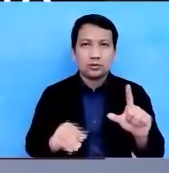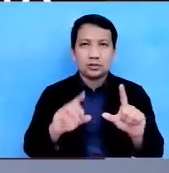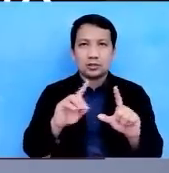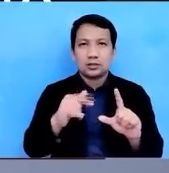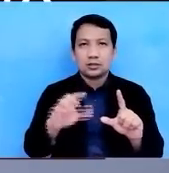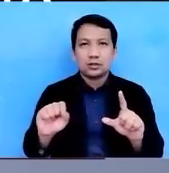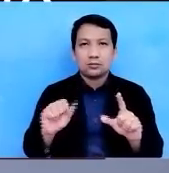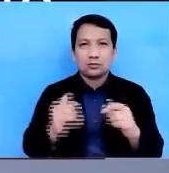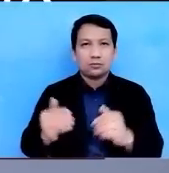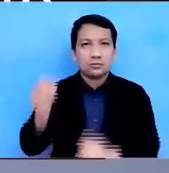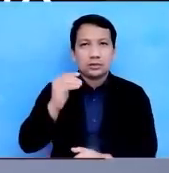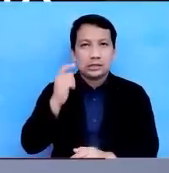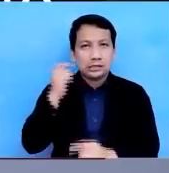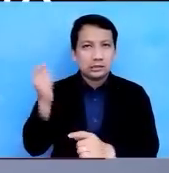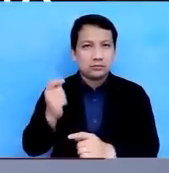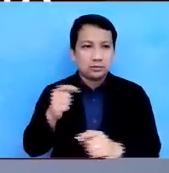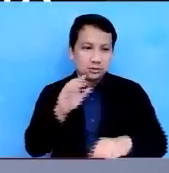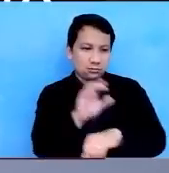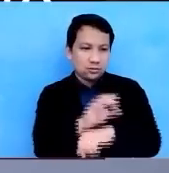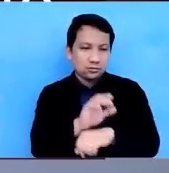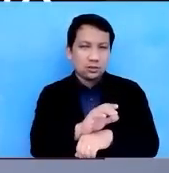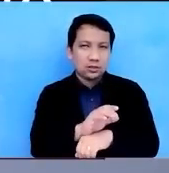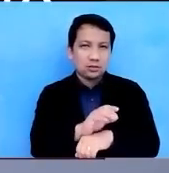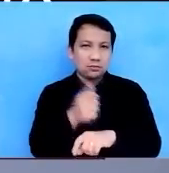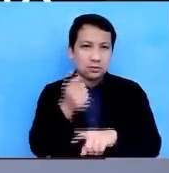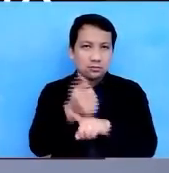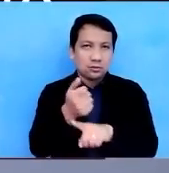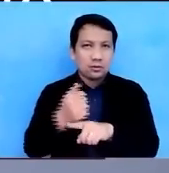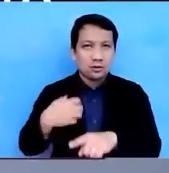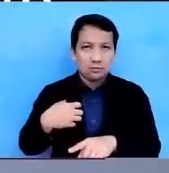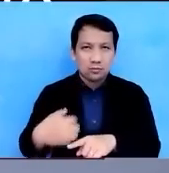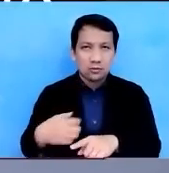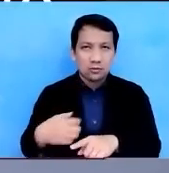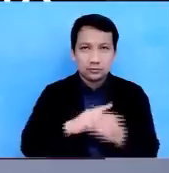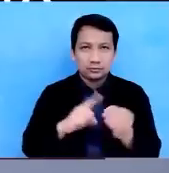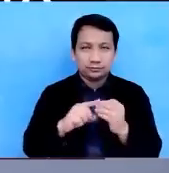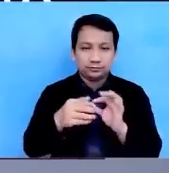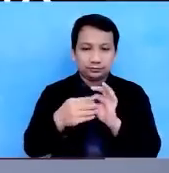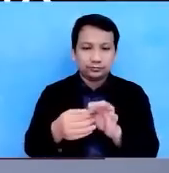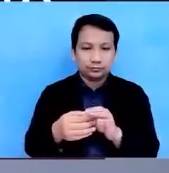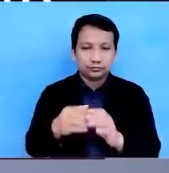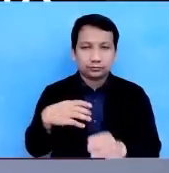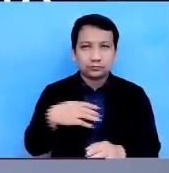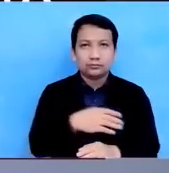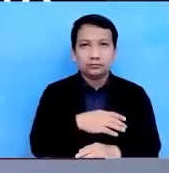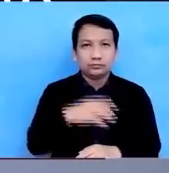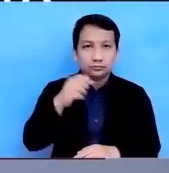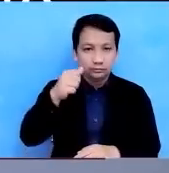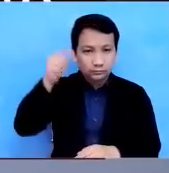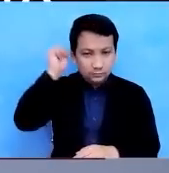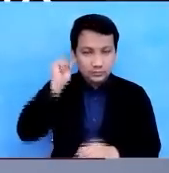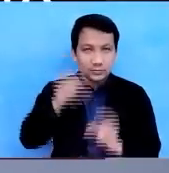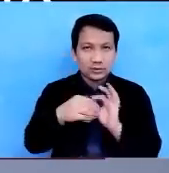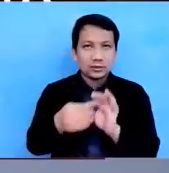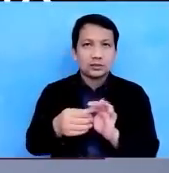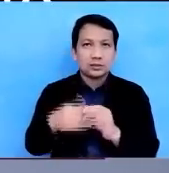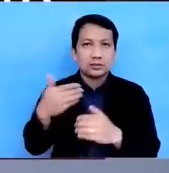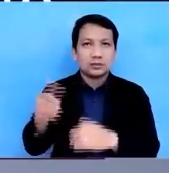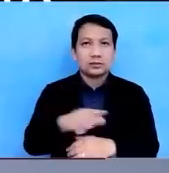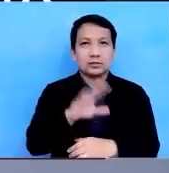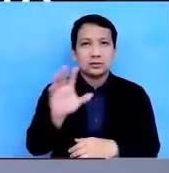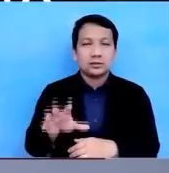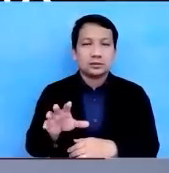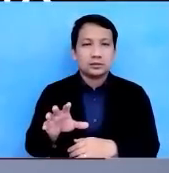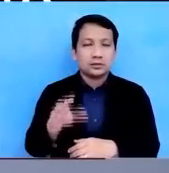testimonya. Tinakot at tinorture daw siya ng mga pulis para itiin sa krimen si Congressman Arnolfo Teves. Nasa frontline ng balitang yan